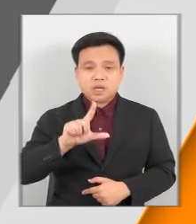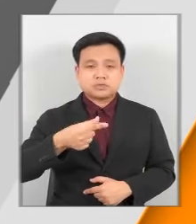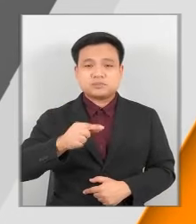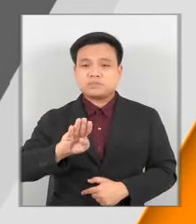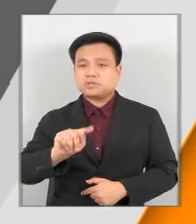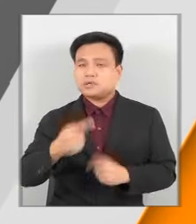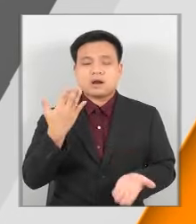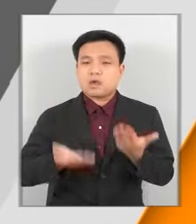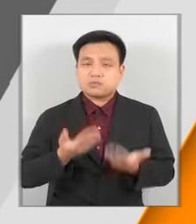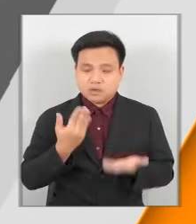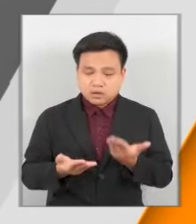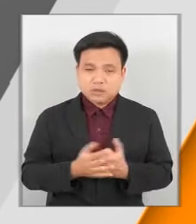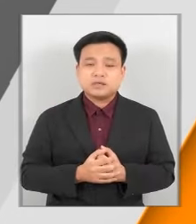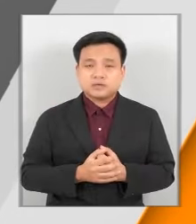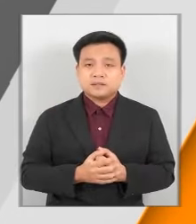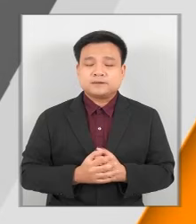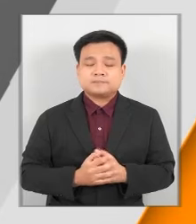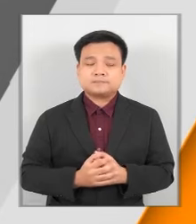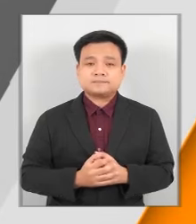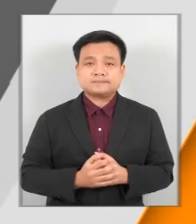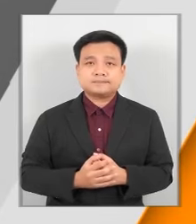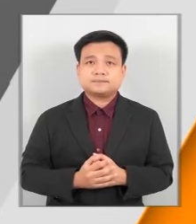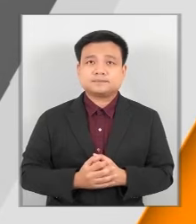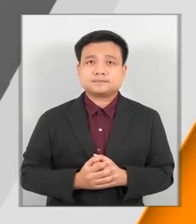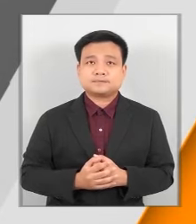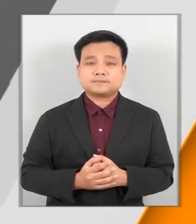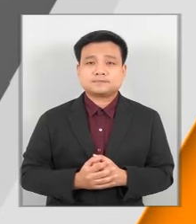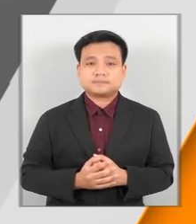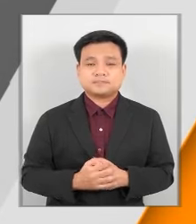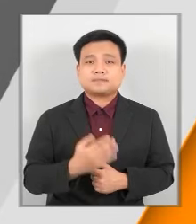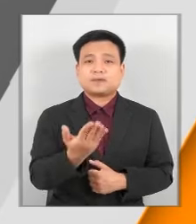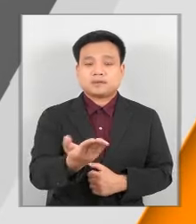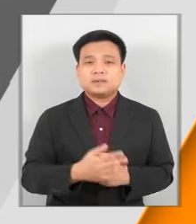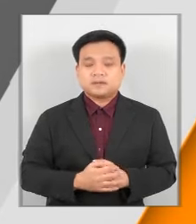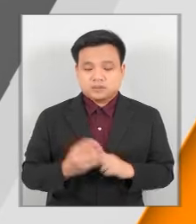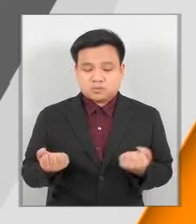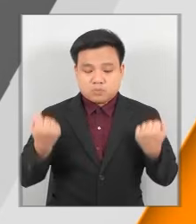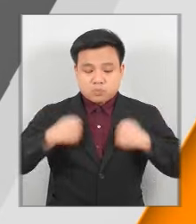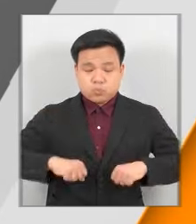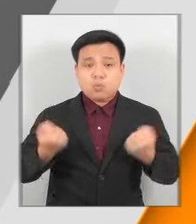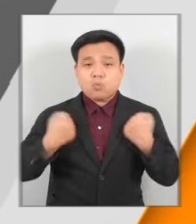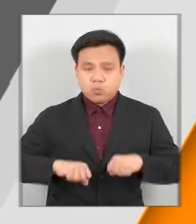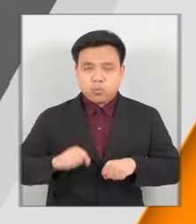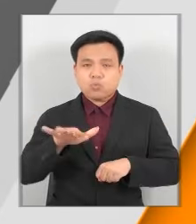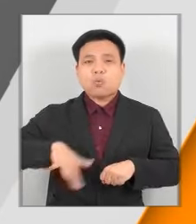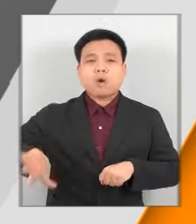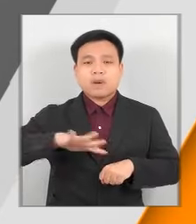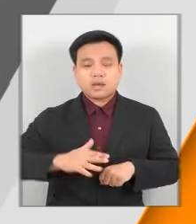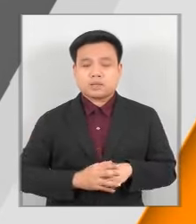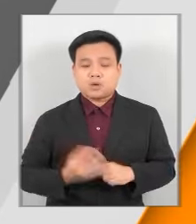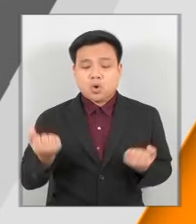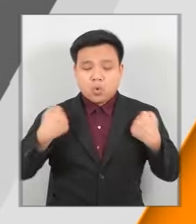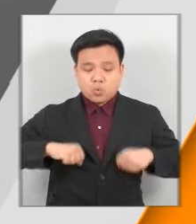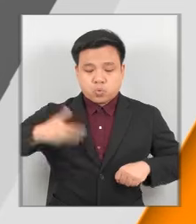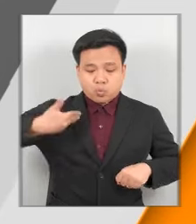แตกต่างจากปกติมากนักเนาะค่ะแต่สิ่งที่แตกต่างก็คือทรงผมนำร่องไปก่อนคิดว่าอย่างงั้นแต่อย่างน้อยก็เปิดใจ